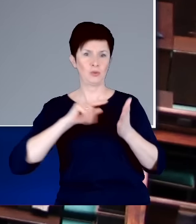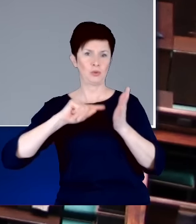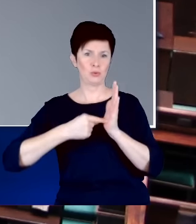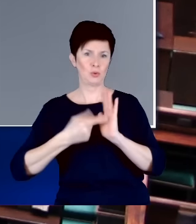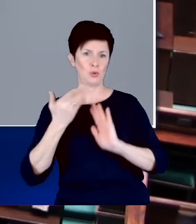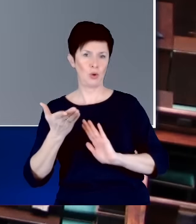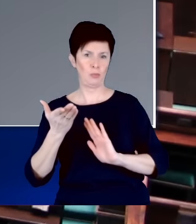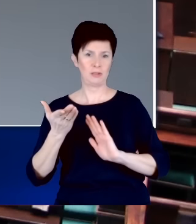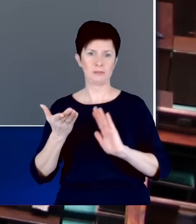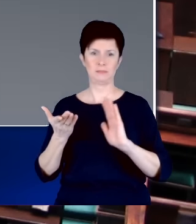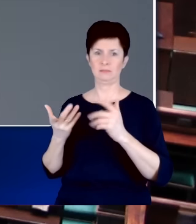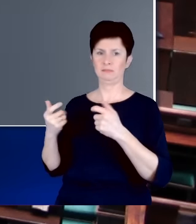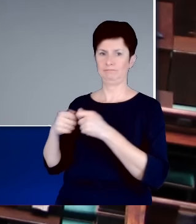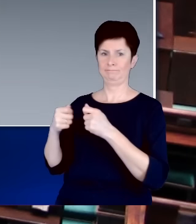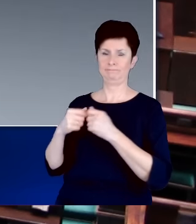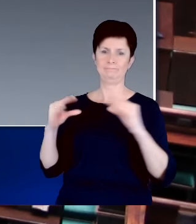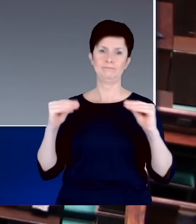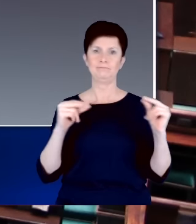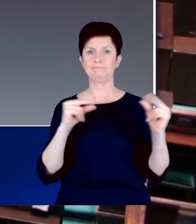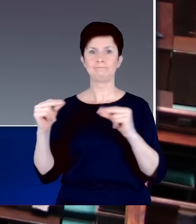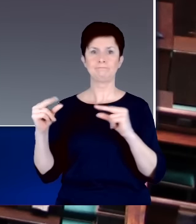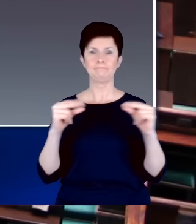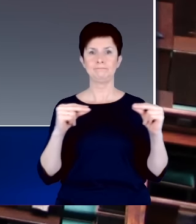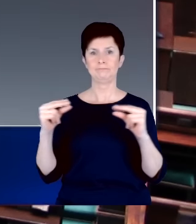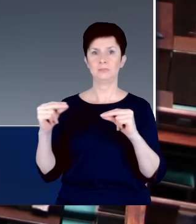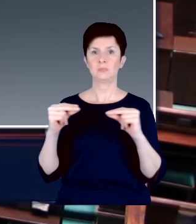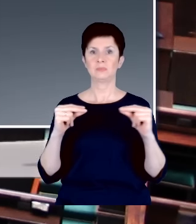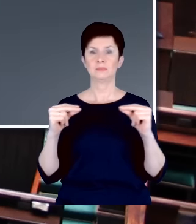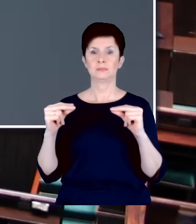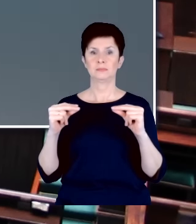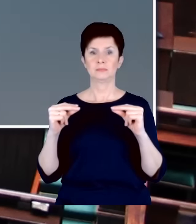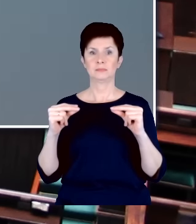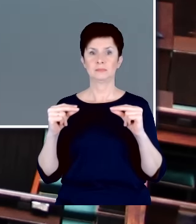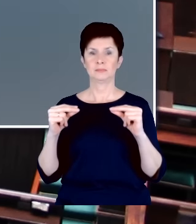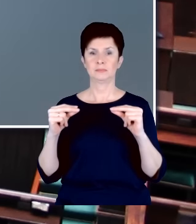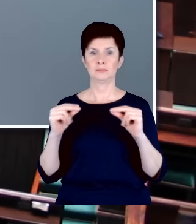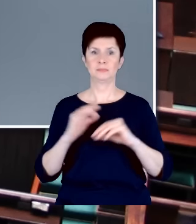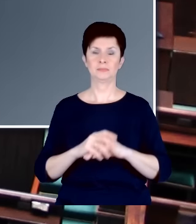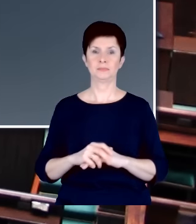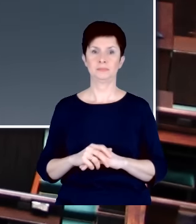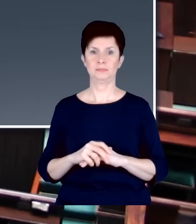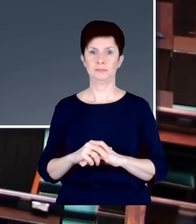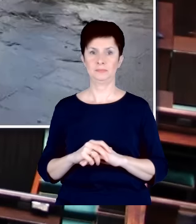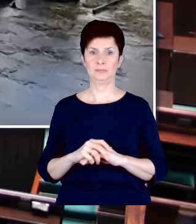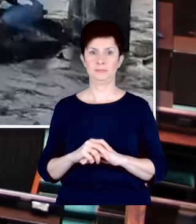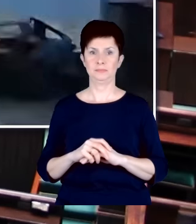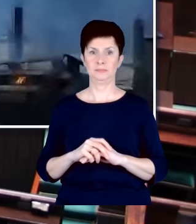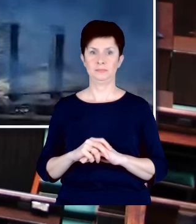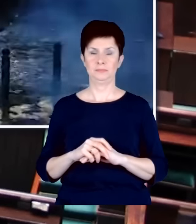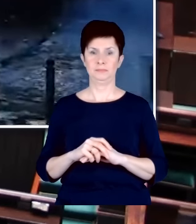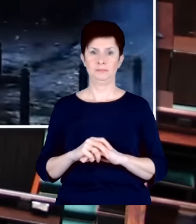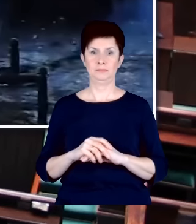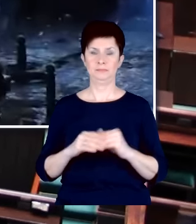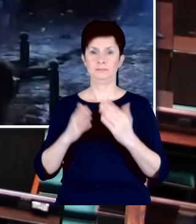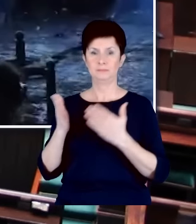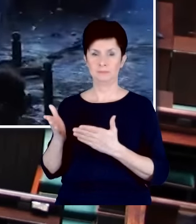Gomoła z Polski 2050. Przepraszam, panie pośle, za chwilę będzie można jeszcze uzupełnić tą wypowiedź. Pan poseł Adam Gomoła.